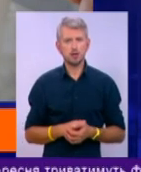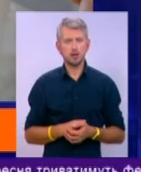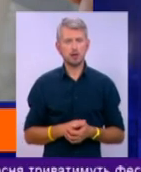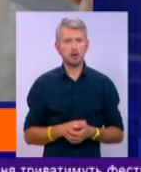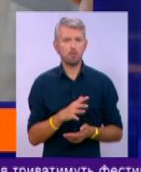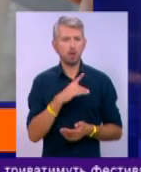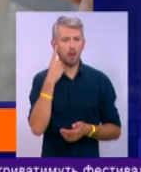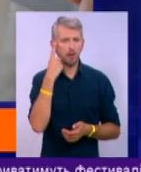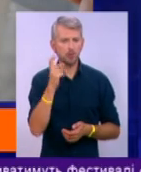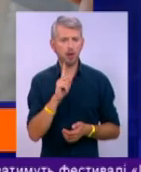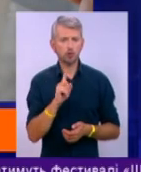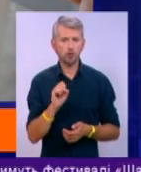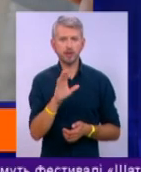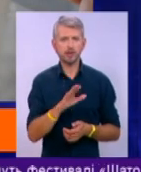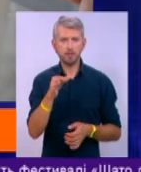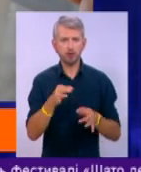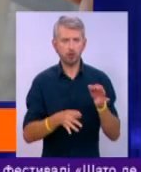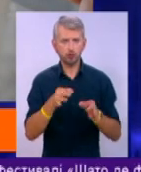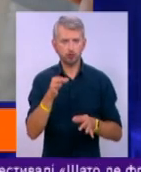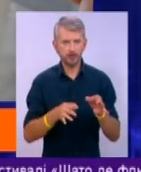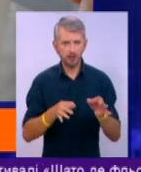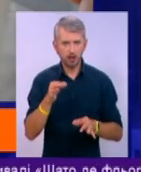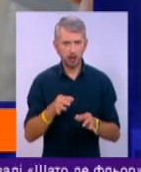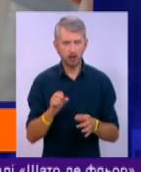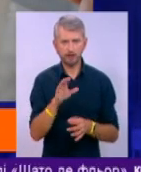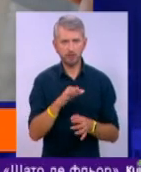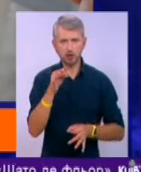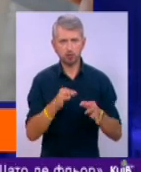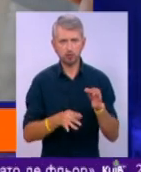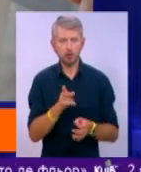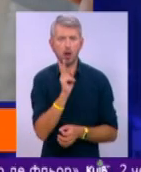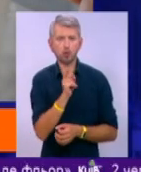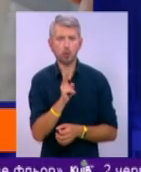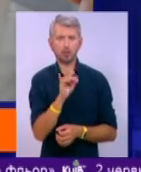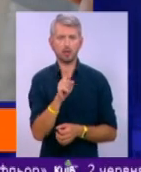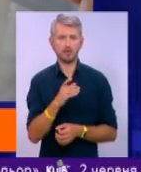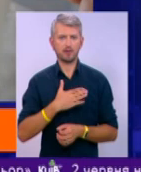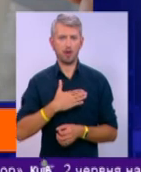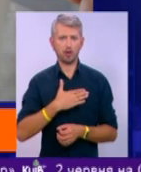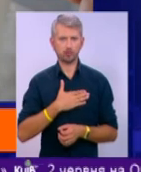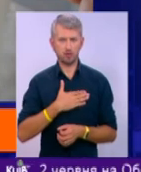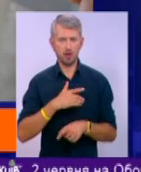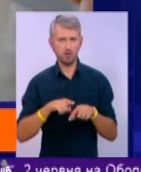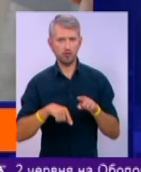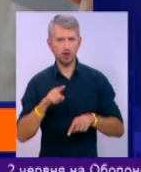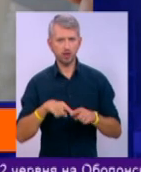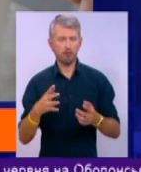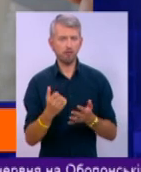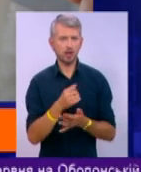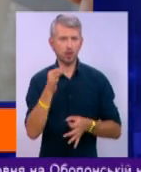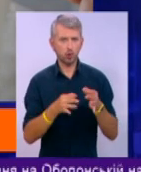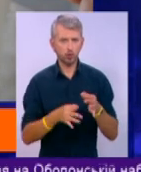Прошло сообщение, что в европейском суду, в европейском суде кто-то из наших соотечественников выиграл